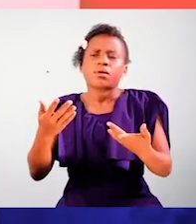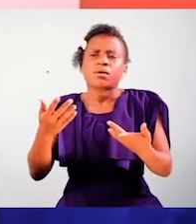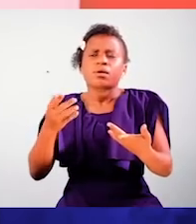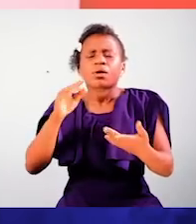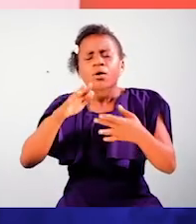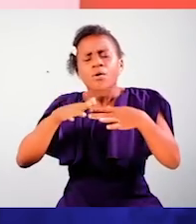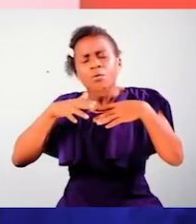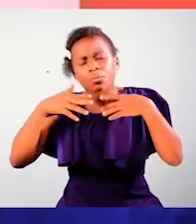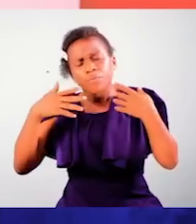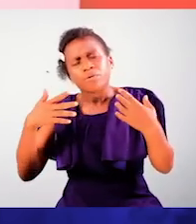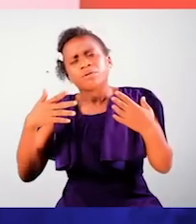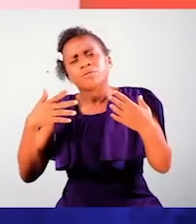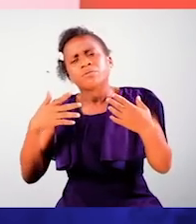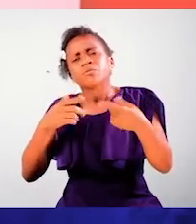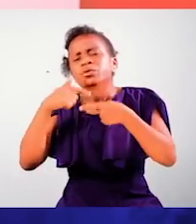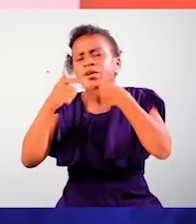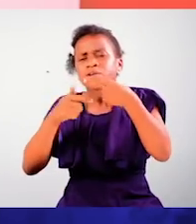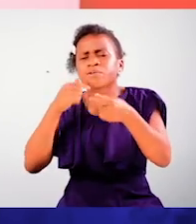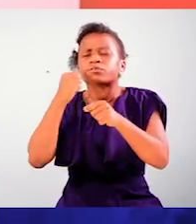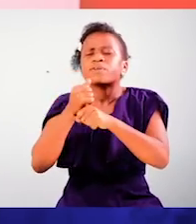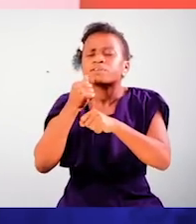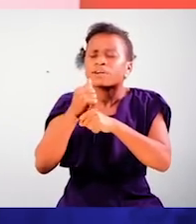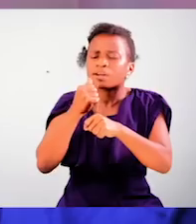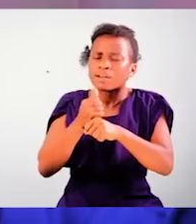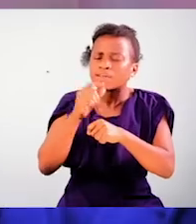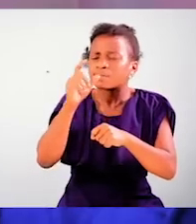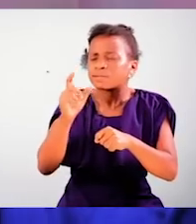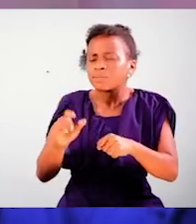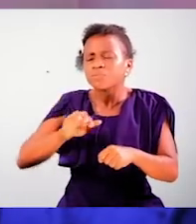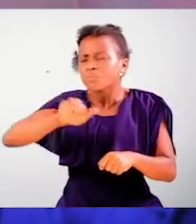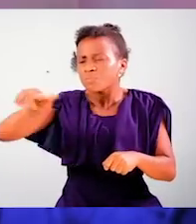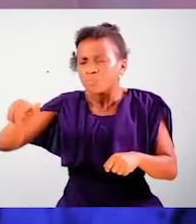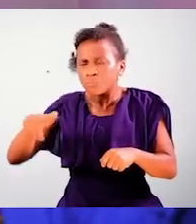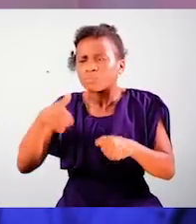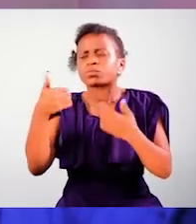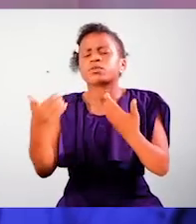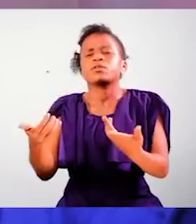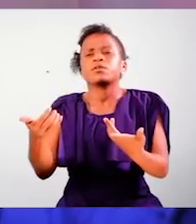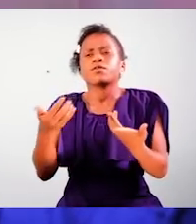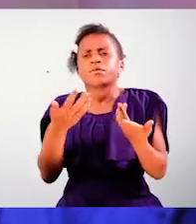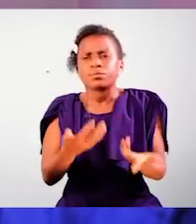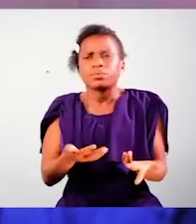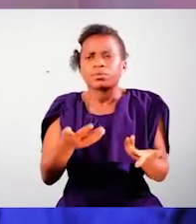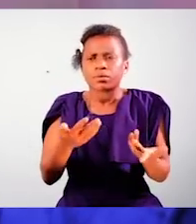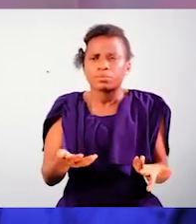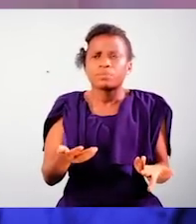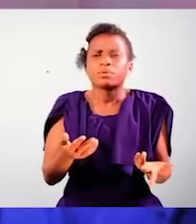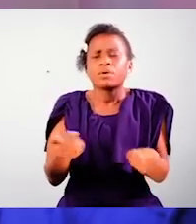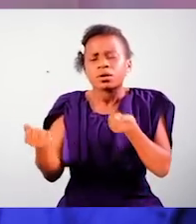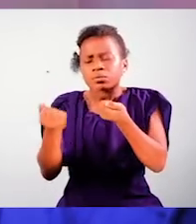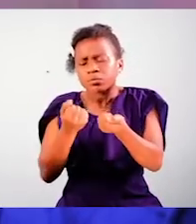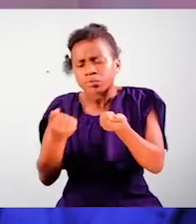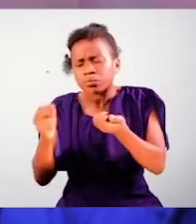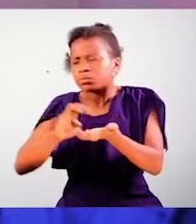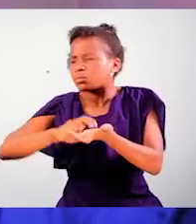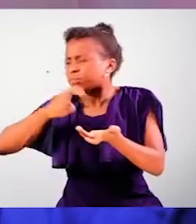kupanda na mtu kwenye jahazi moja, mwenzako akatoboa mtumbwi mzame, dawa yake ni kuwazamisha. Awe waziri unamzamisha, katibu mkuu na mkurugenzi